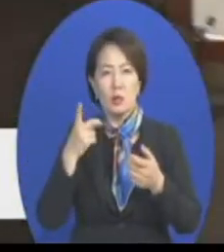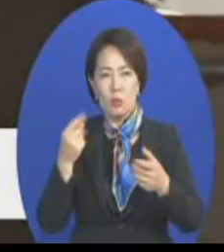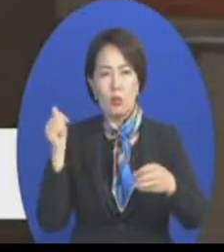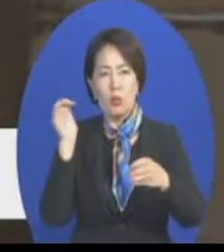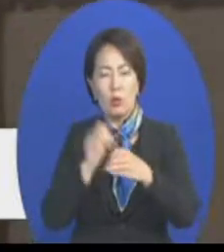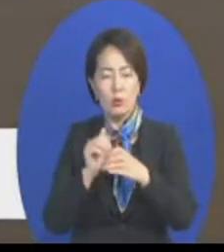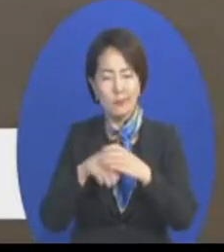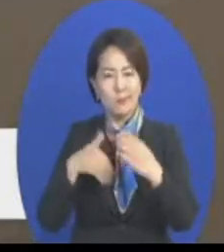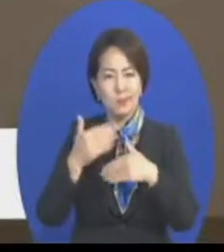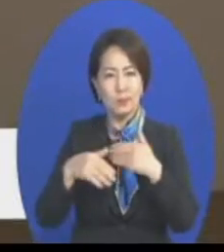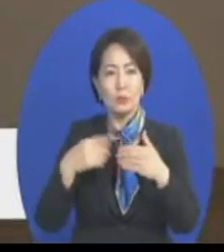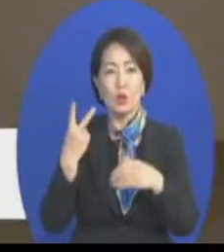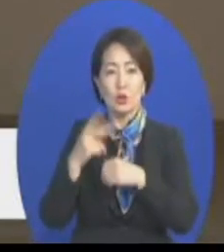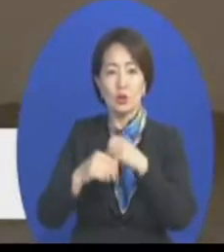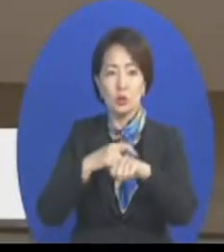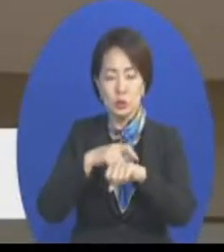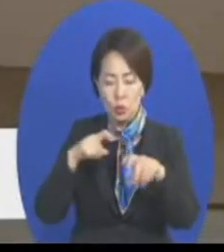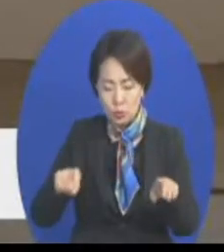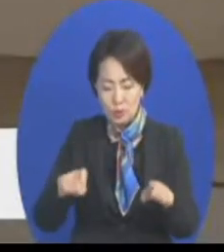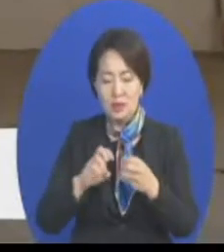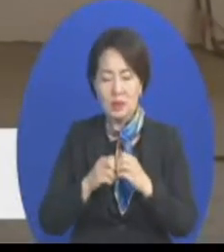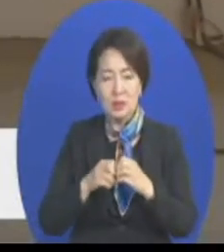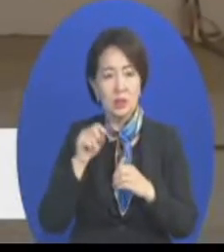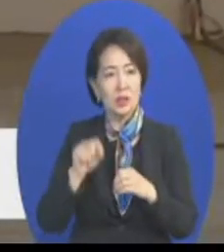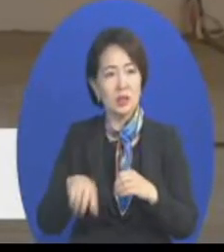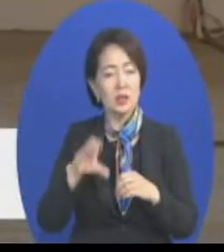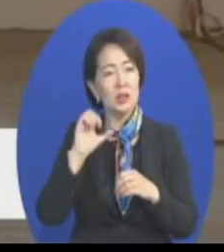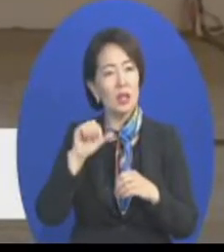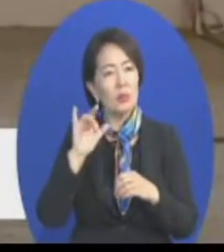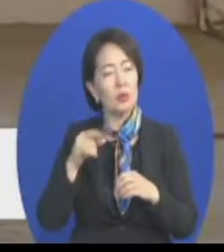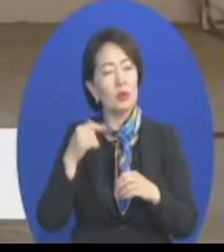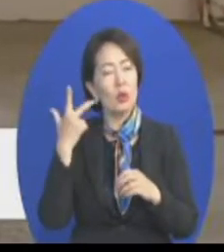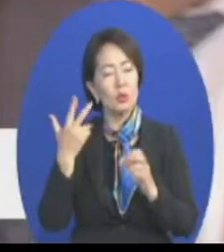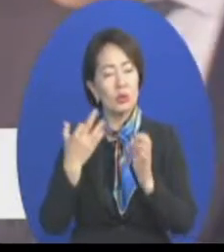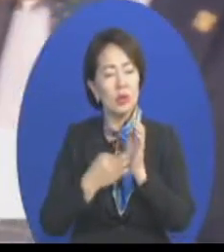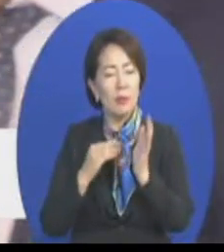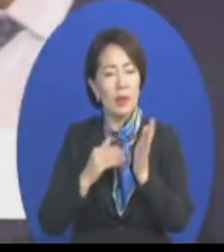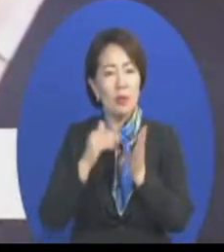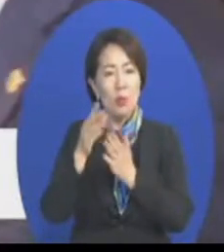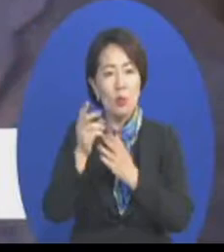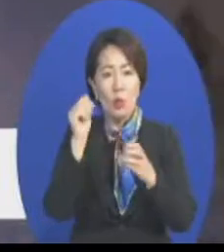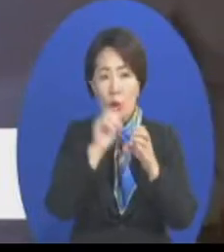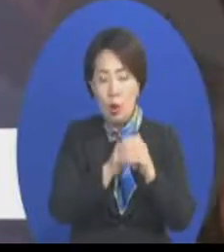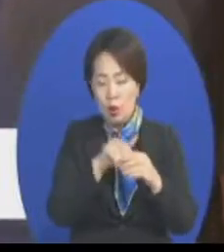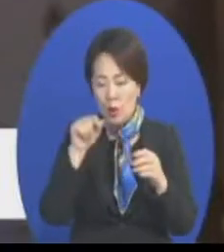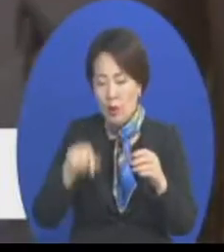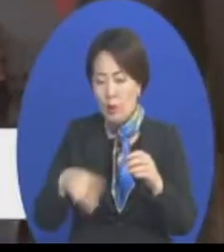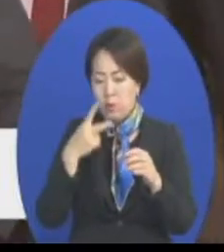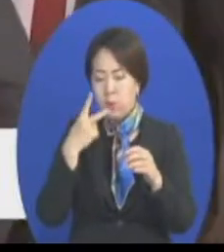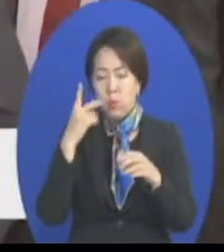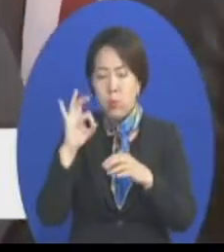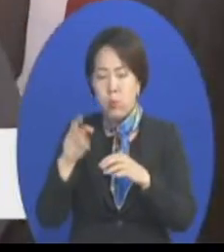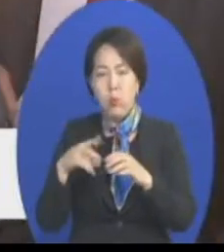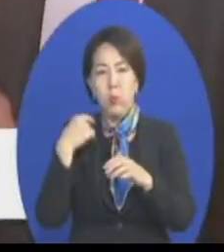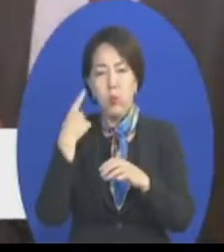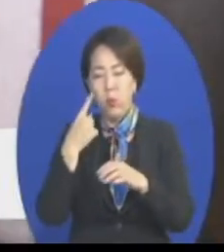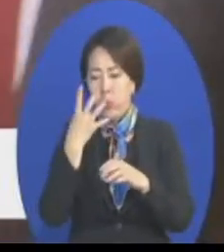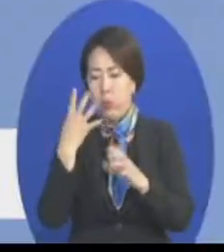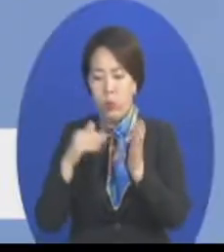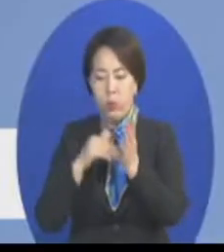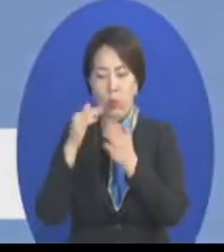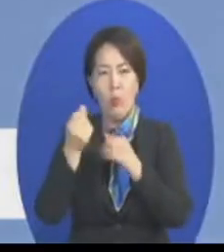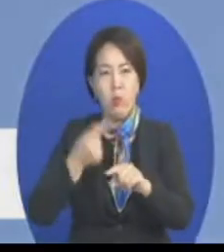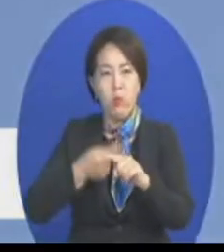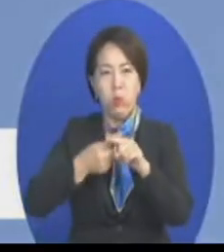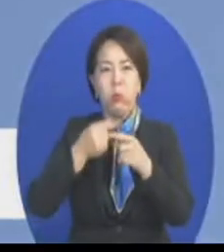оруулалтыг сүүлийн 2 жилд оруулсан. 2018 онд энэ салбарт 38 тэрбум төгрөгийн хөрөнгө оруулсан бол энэ онд 144 тэрбум төгрөг